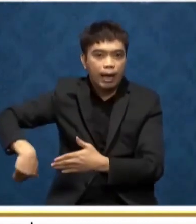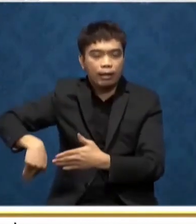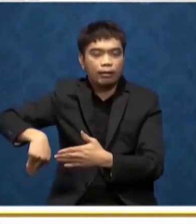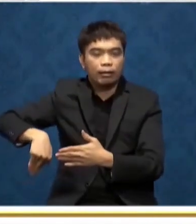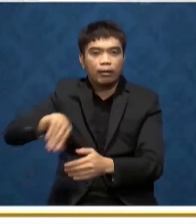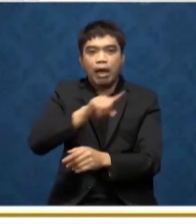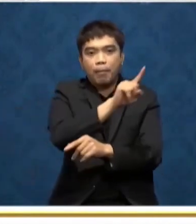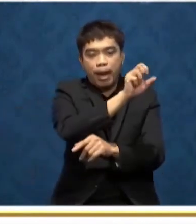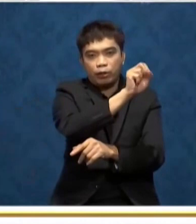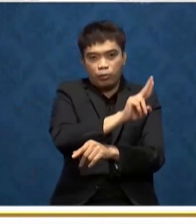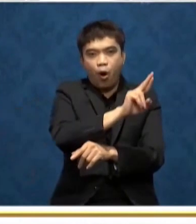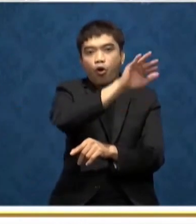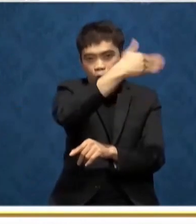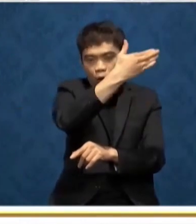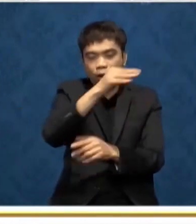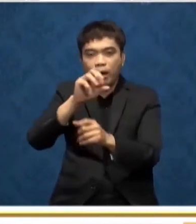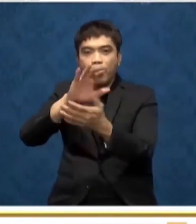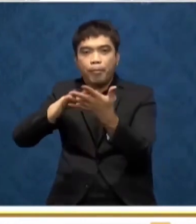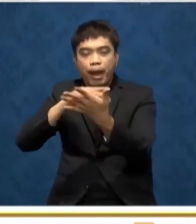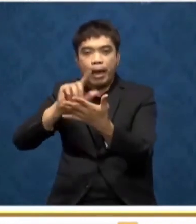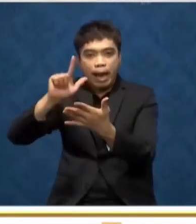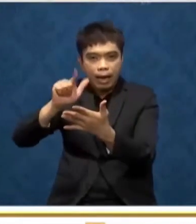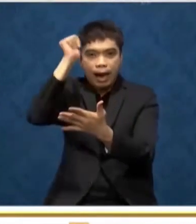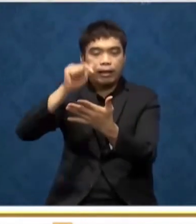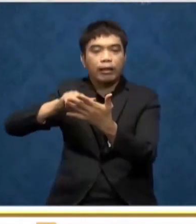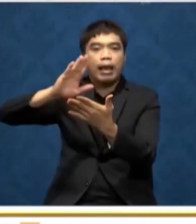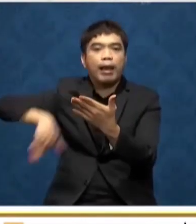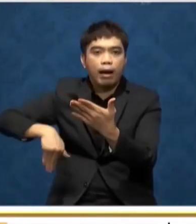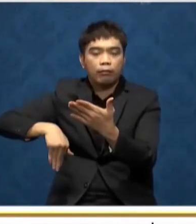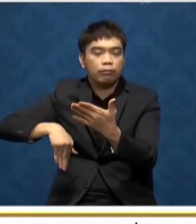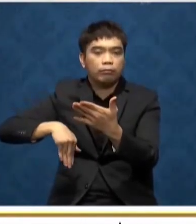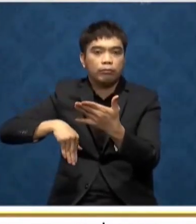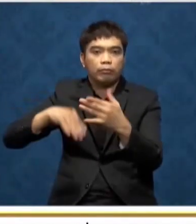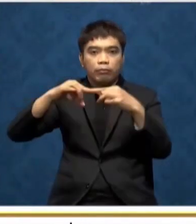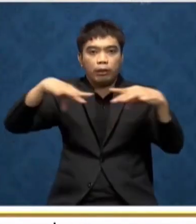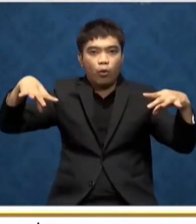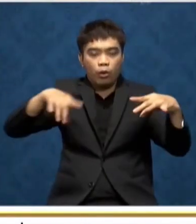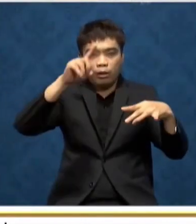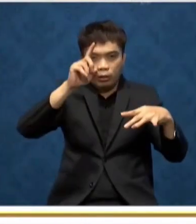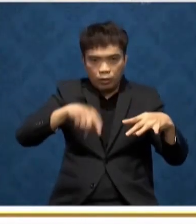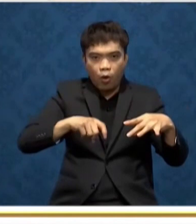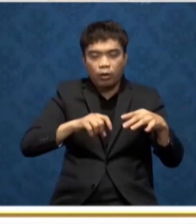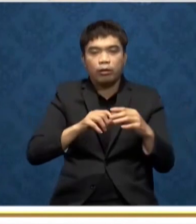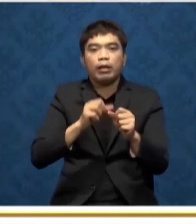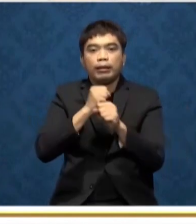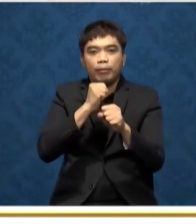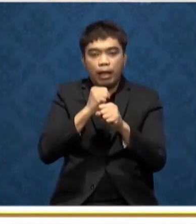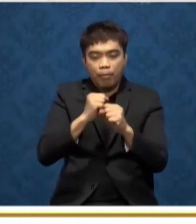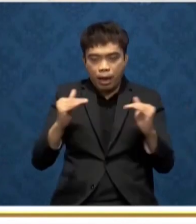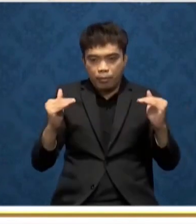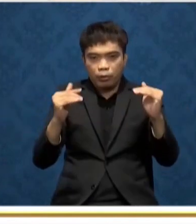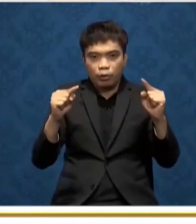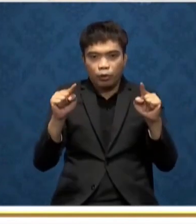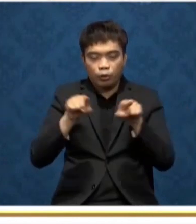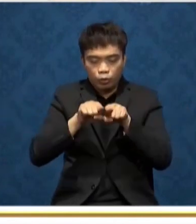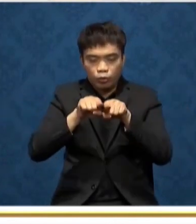ก่อนแผนหักทำให้ใช่งแรกต้องเสียเวลาแก้ไขแนปติรปประเทศให้สอดคลองกัแผนหลักอย่างยทธษาชาติดัน